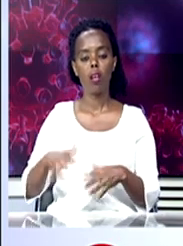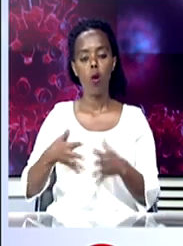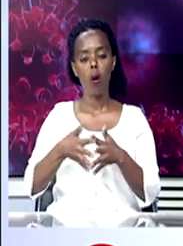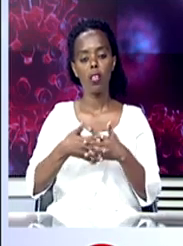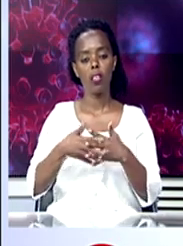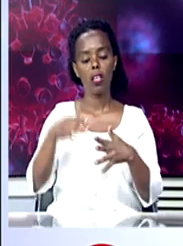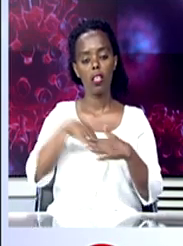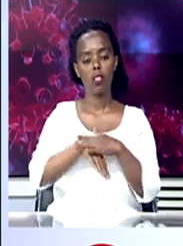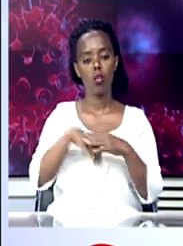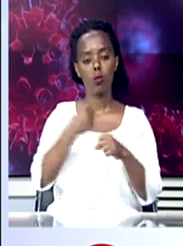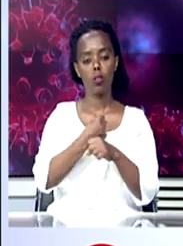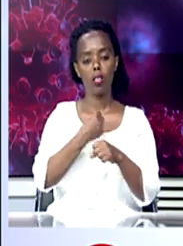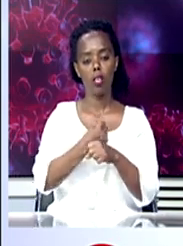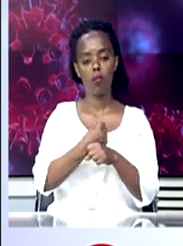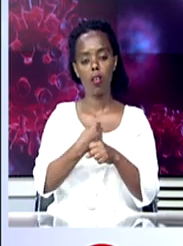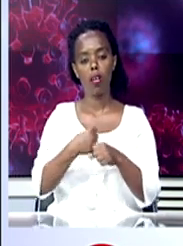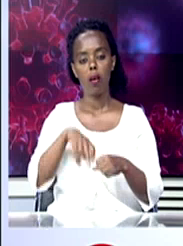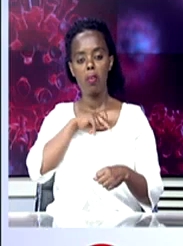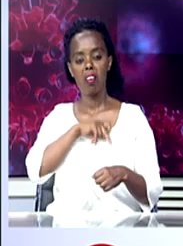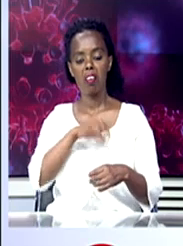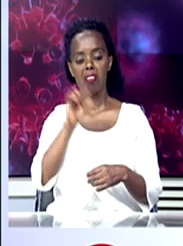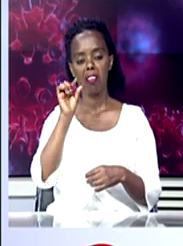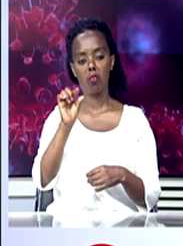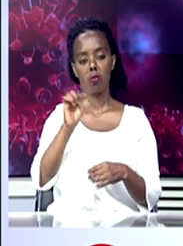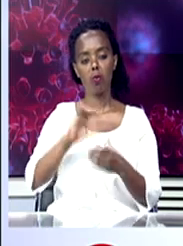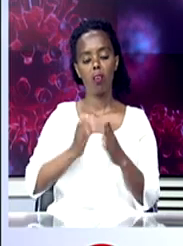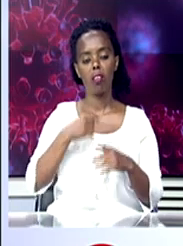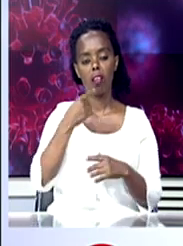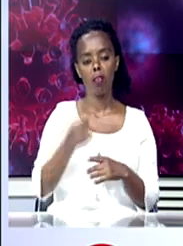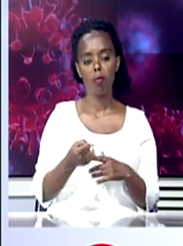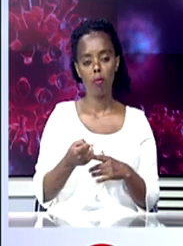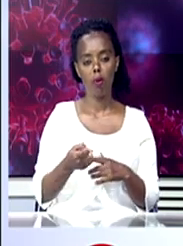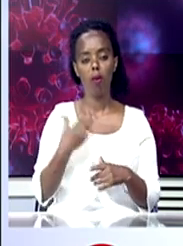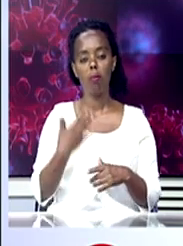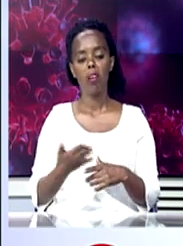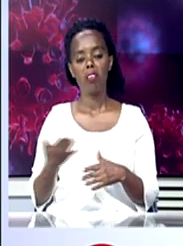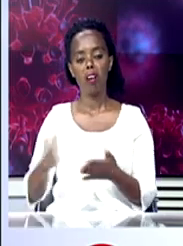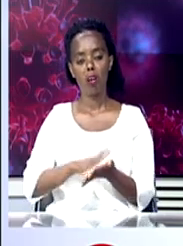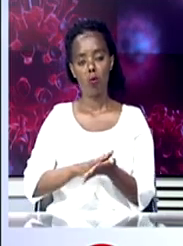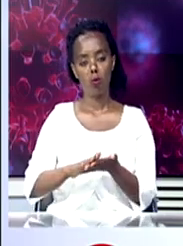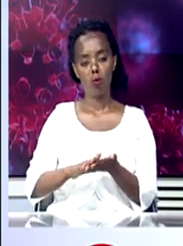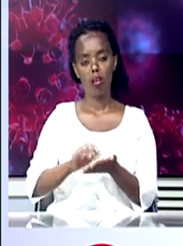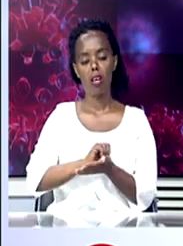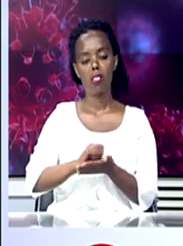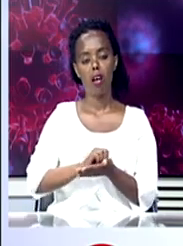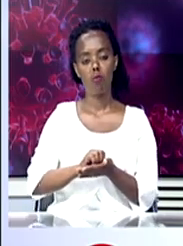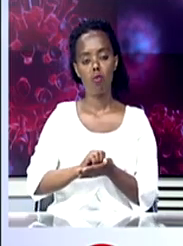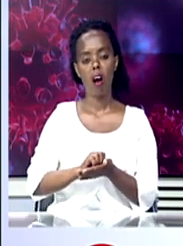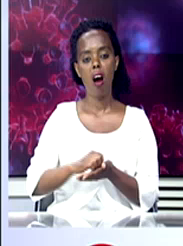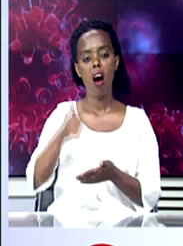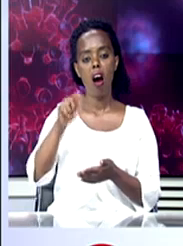jiran miindaa isaanii baay'ee gadi bu'aa ta'e. Gargaarsa kan hin qabne meeshaa qulqullinaa saamunaa